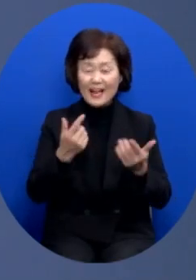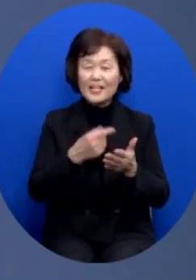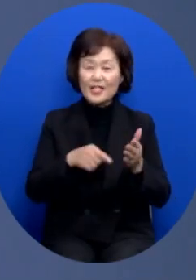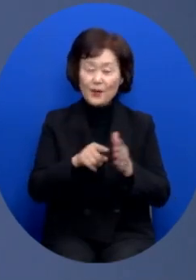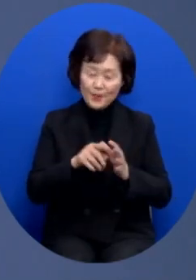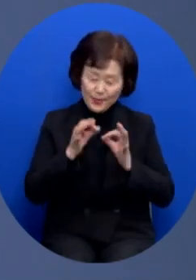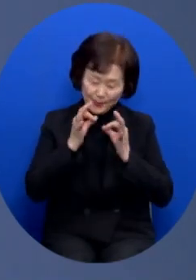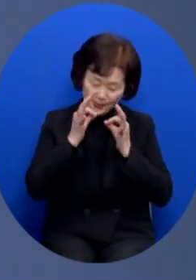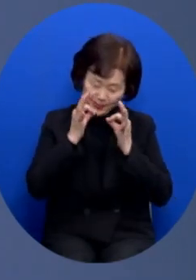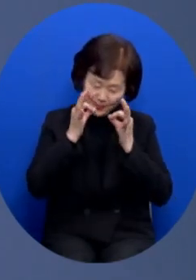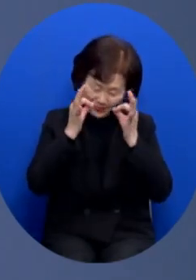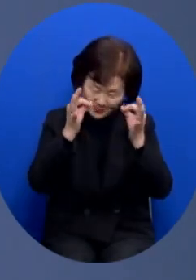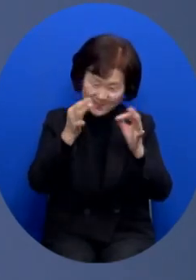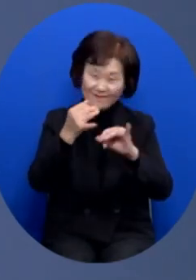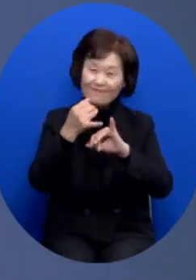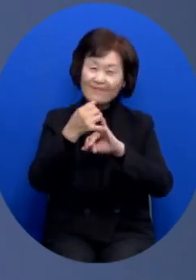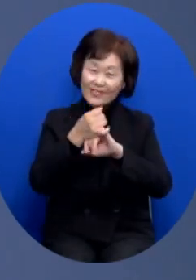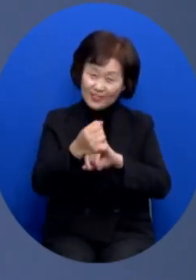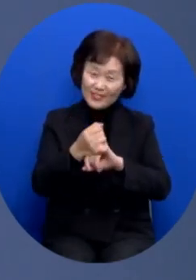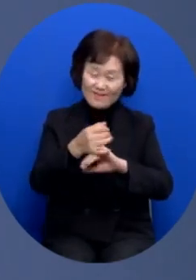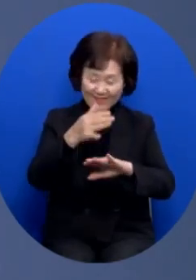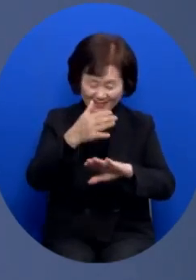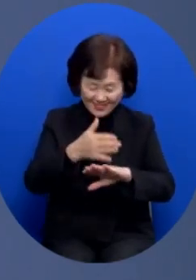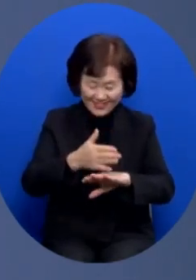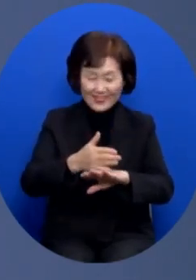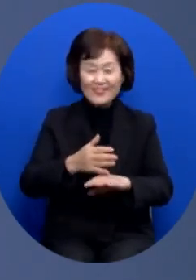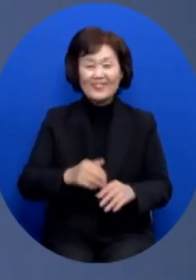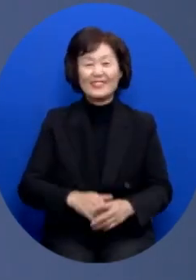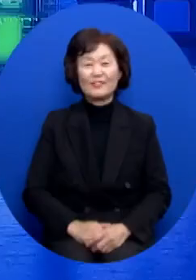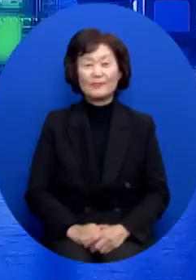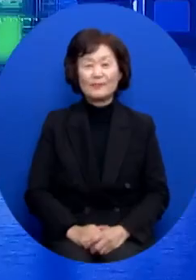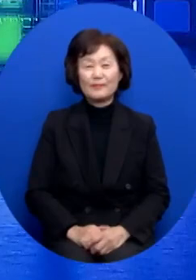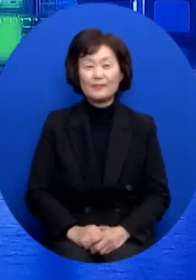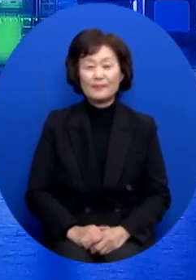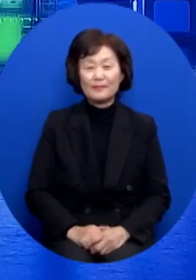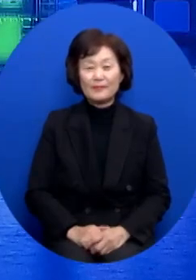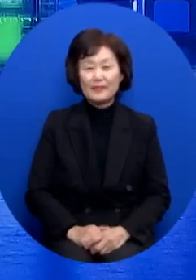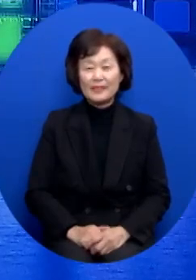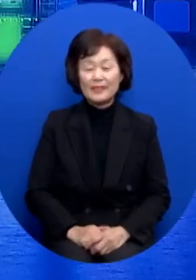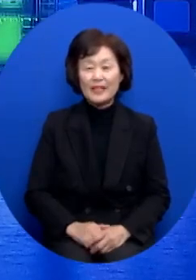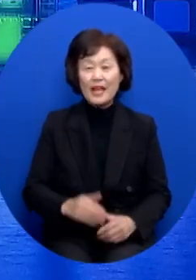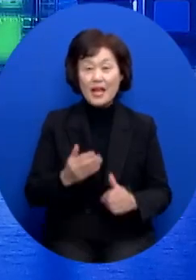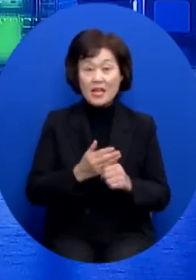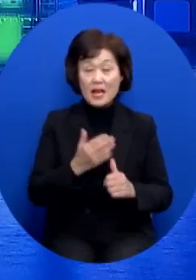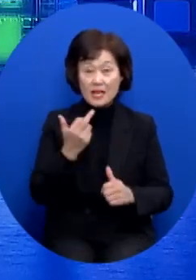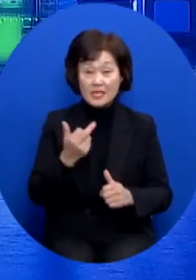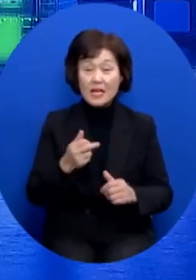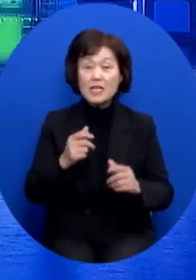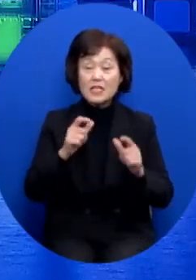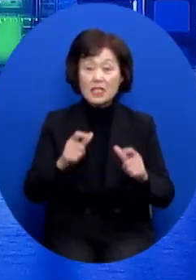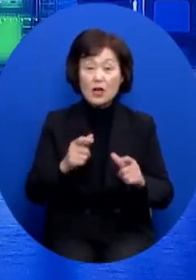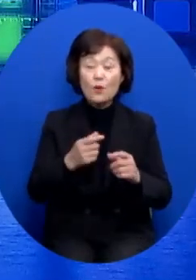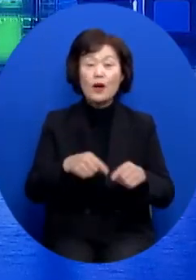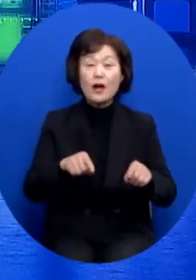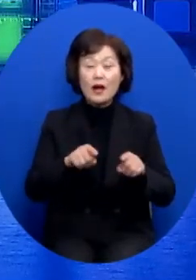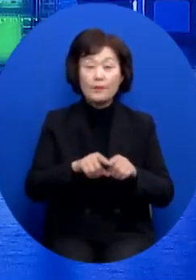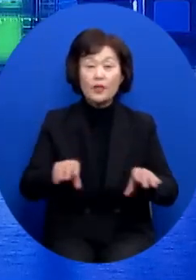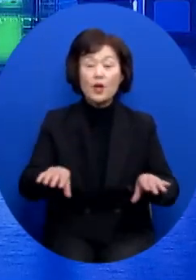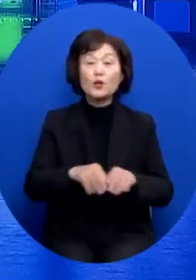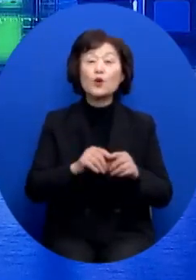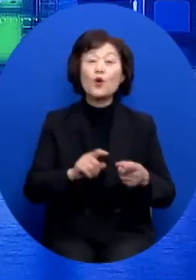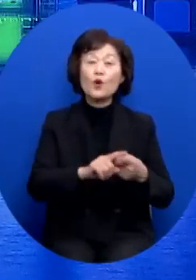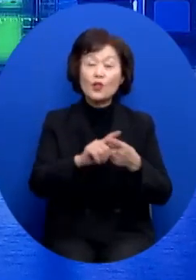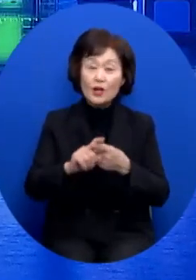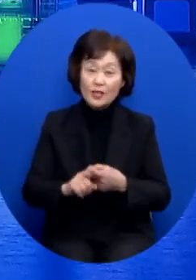최선의 노력을 다하겠습니다. 감사합니다. 네, 양산 지역과 더불어 양산시 기독교 총연합회가 어떤